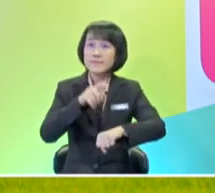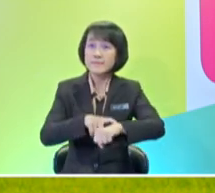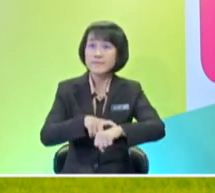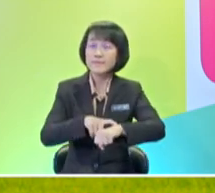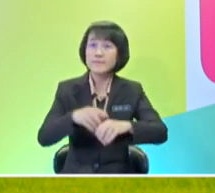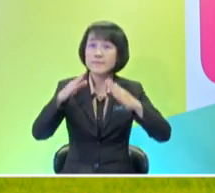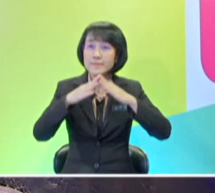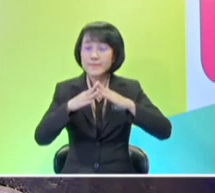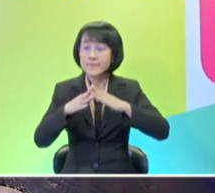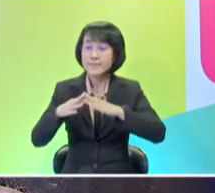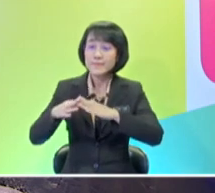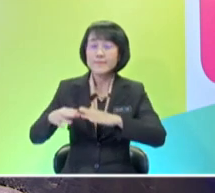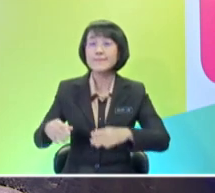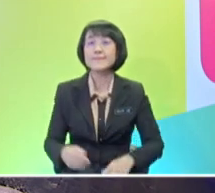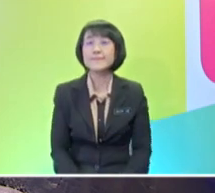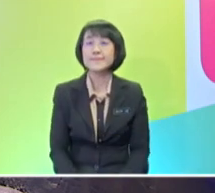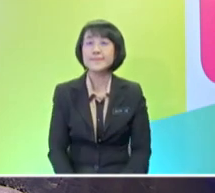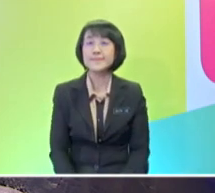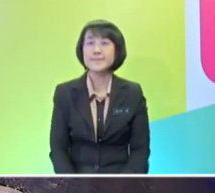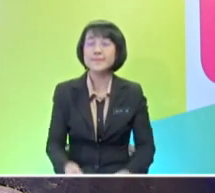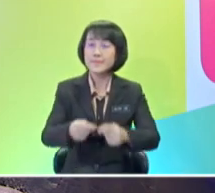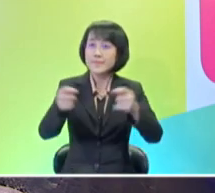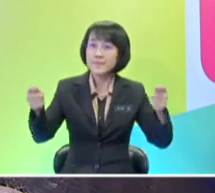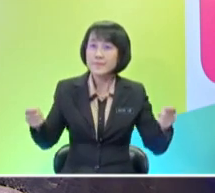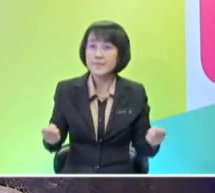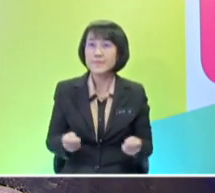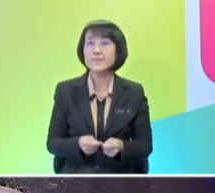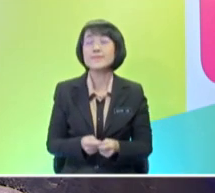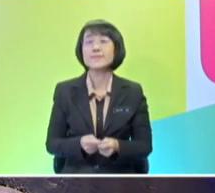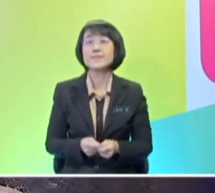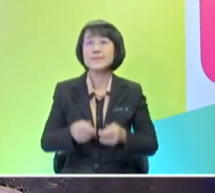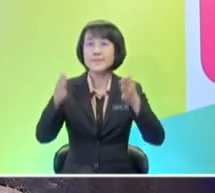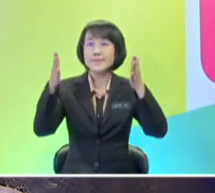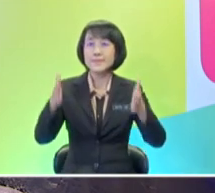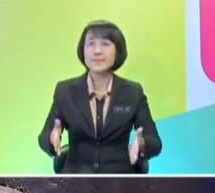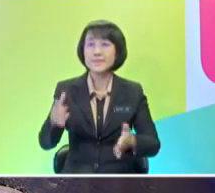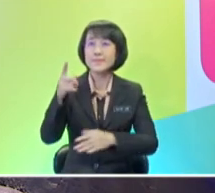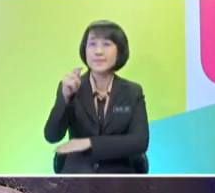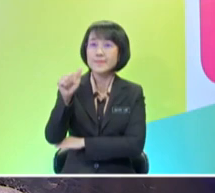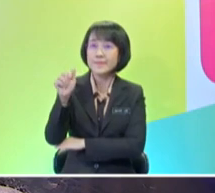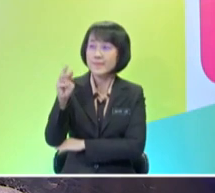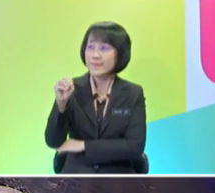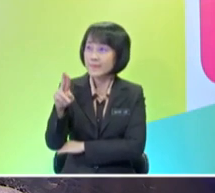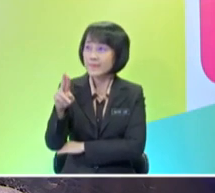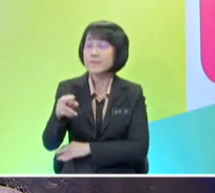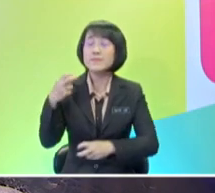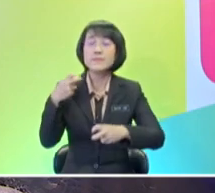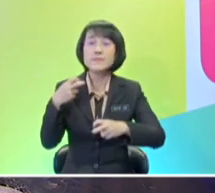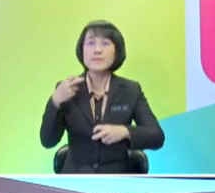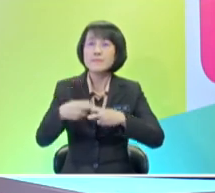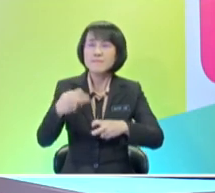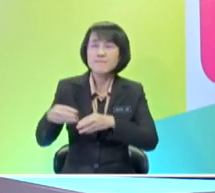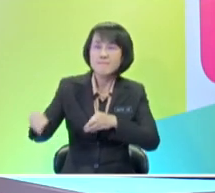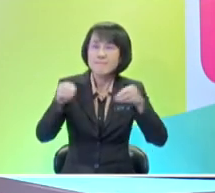Kalau di kampung-kampung adalah tempat orang bertamu Jadi kalau permainan ini susah nggak dialih di